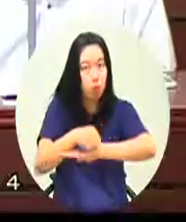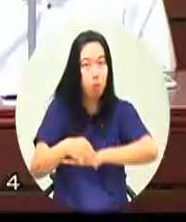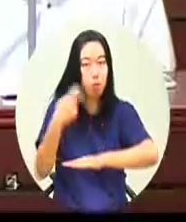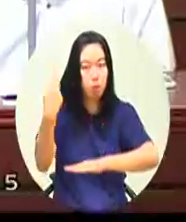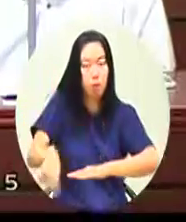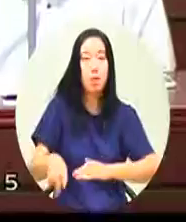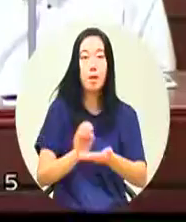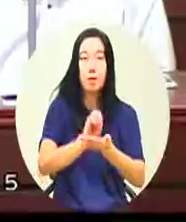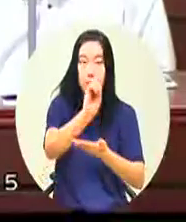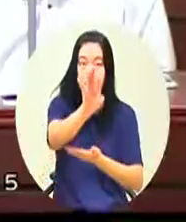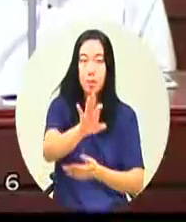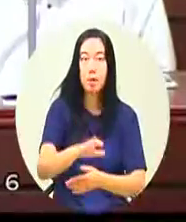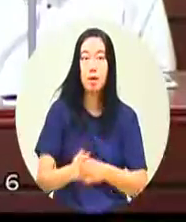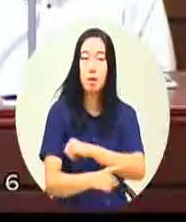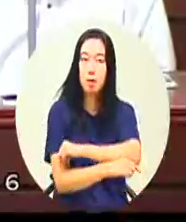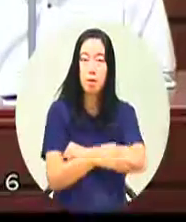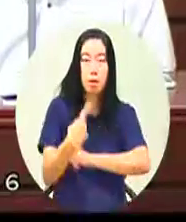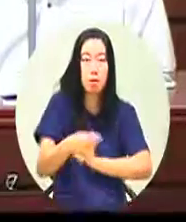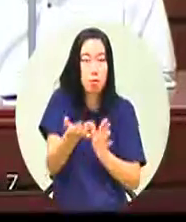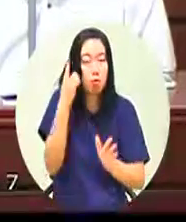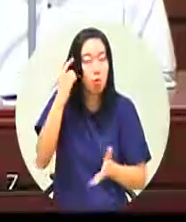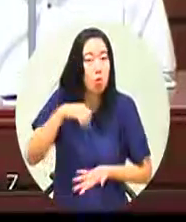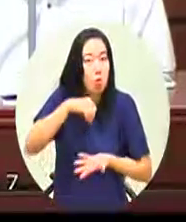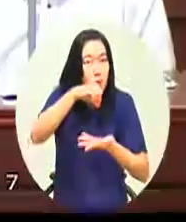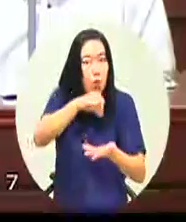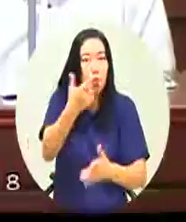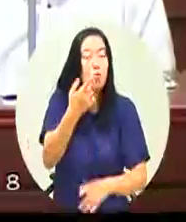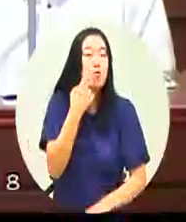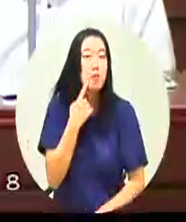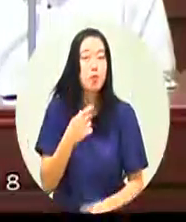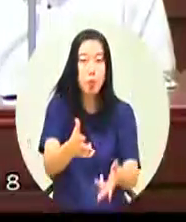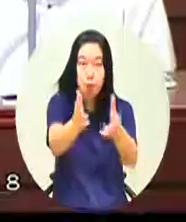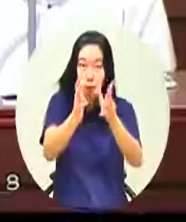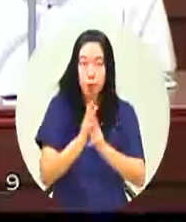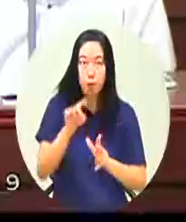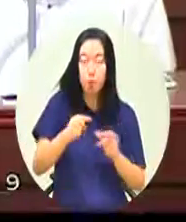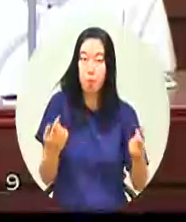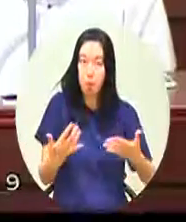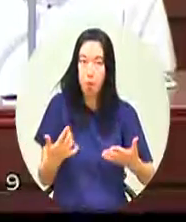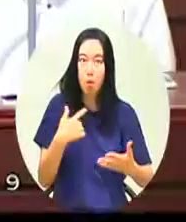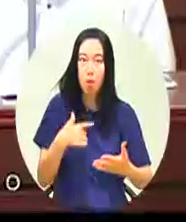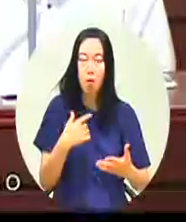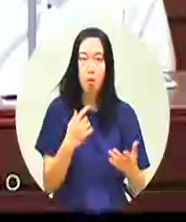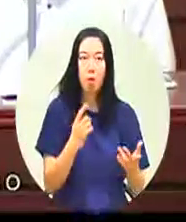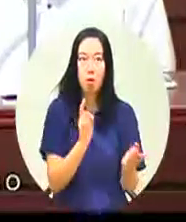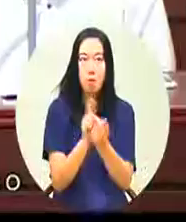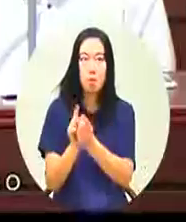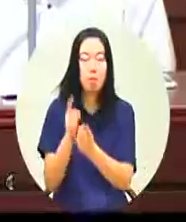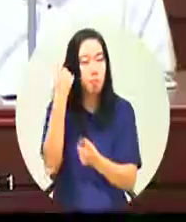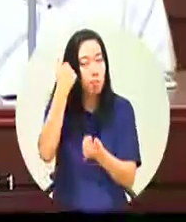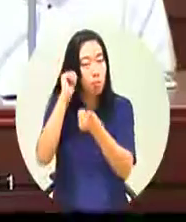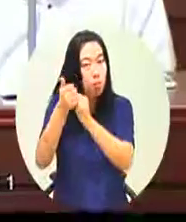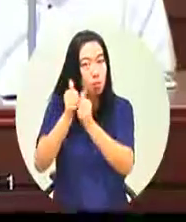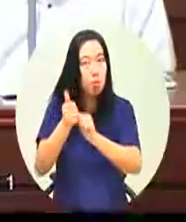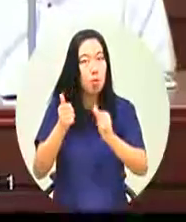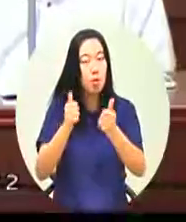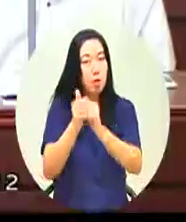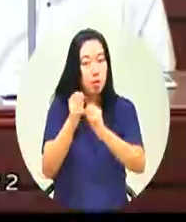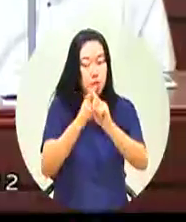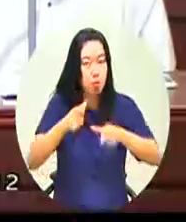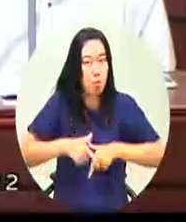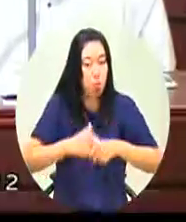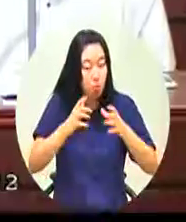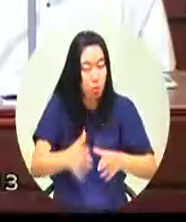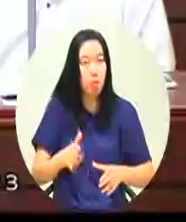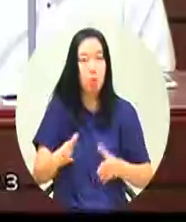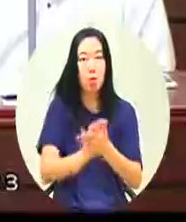报告。那最后就是刚刚提到六金桥这个部分，其实我们在每次应变中心成立的时候，公所这边如果有一些